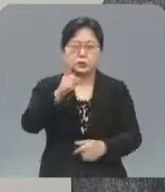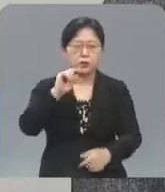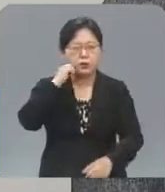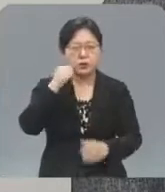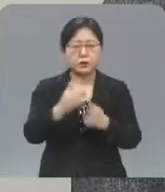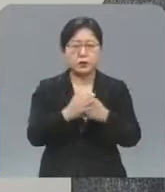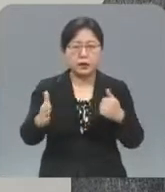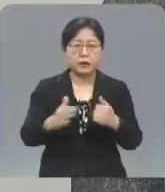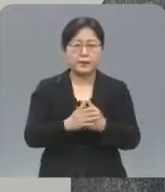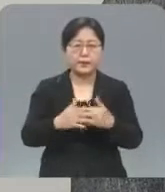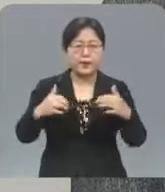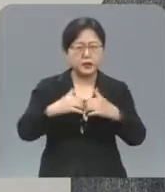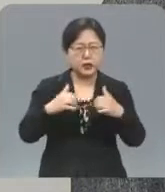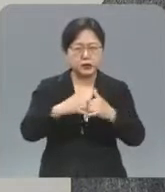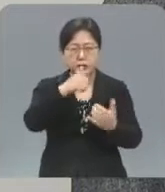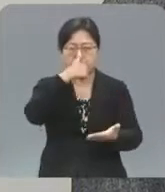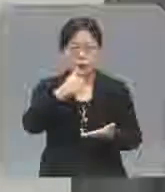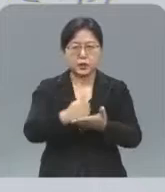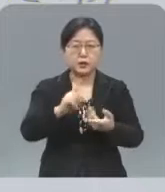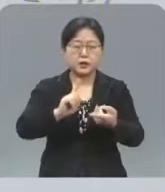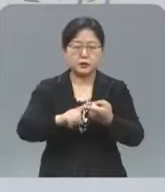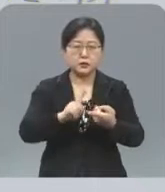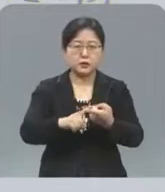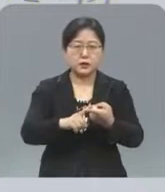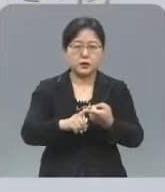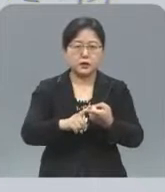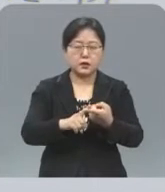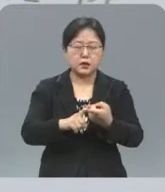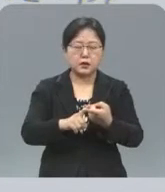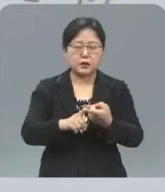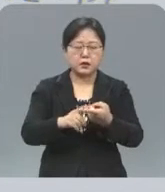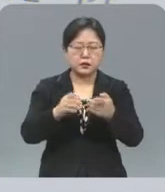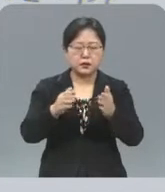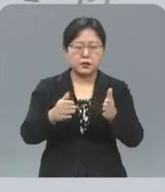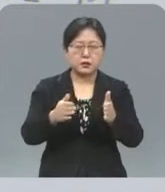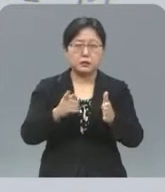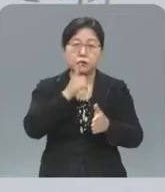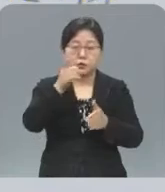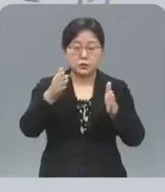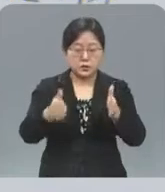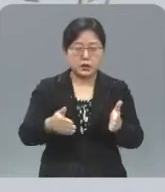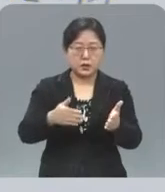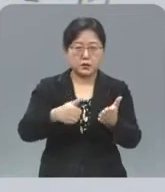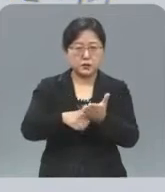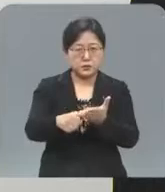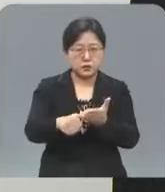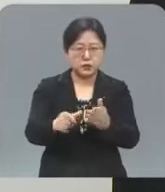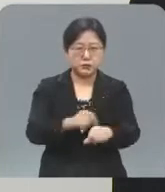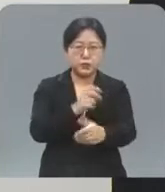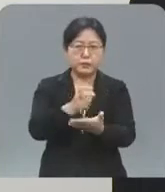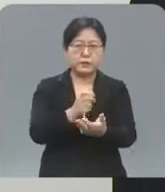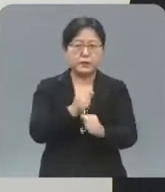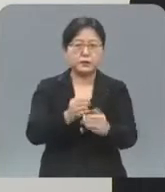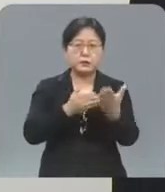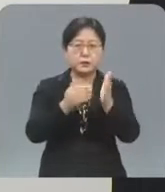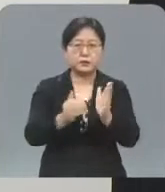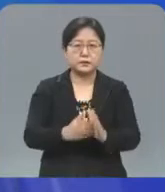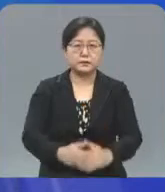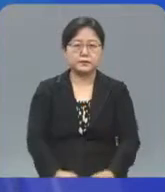있다며 반인도적 전쟁 범죄에 대해서는 소멸시효를 배제하는 특별법 제정을 촉구했습니다.